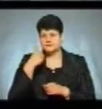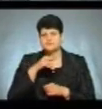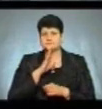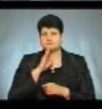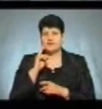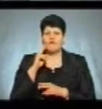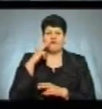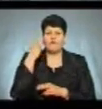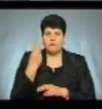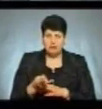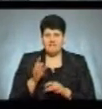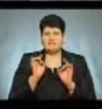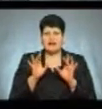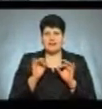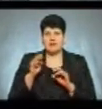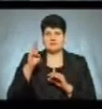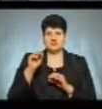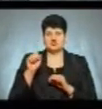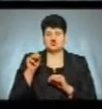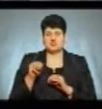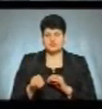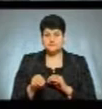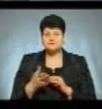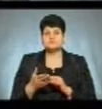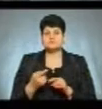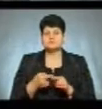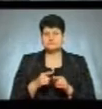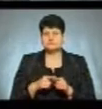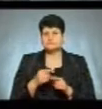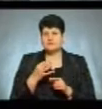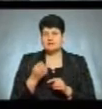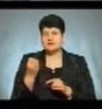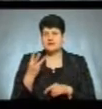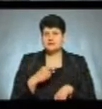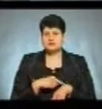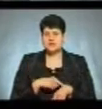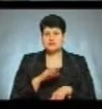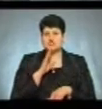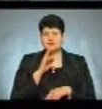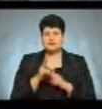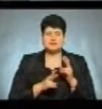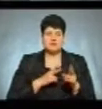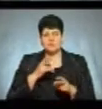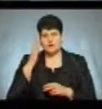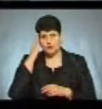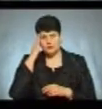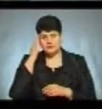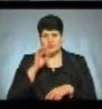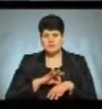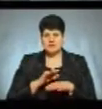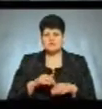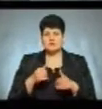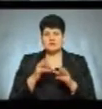щит, повідомила речниця патрульної поліції області Катерина Басалига. О 13-й годині жінка зі скаргами на головний біль звернулася